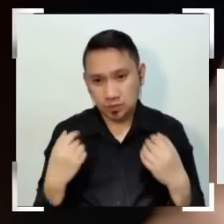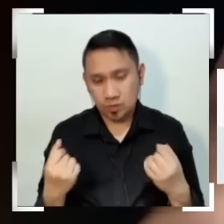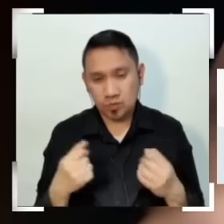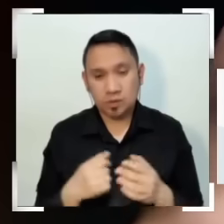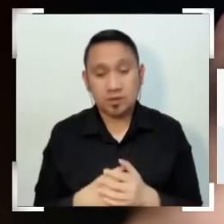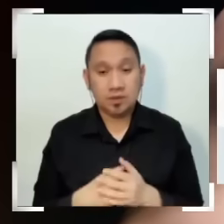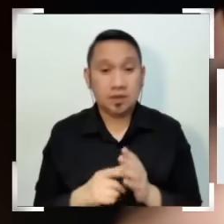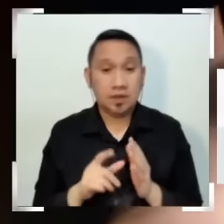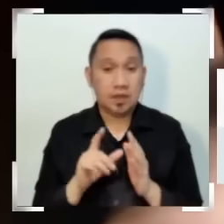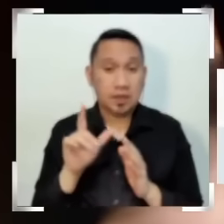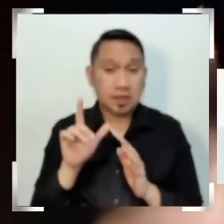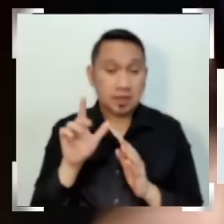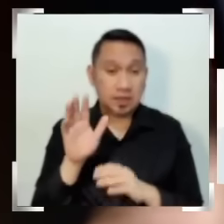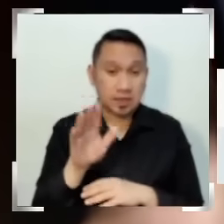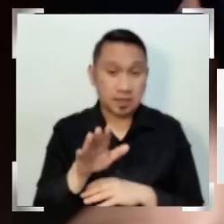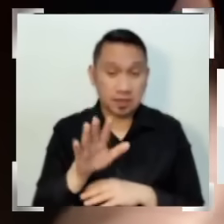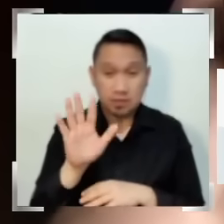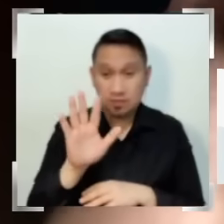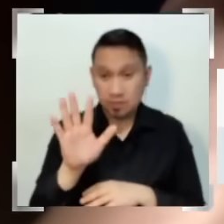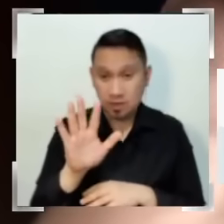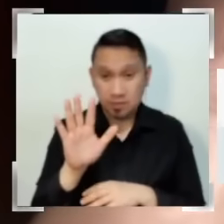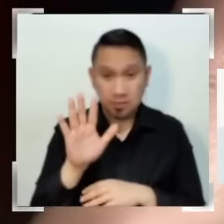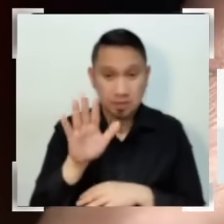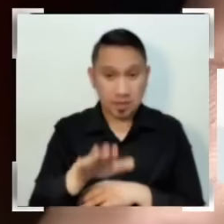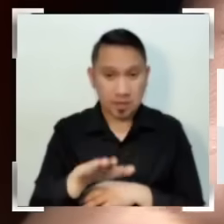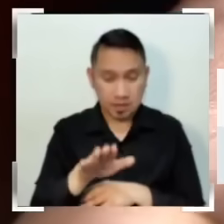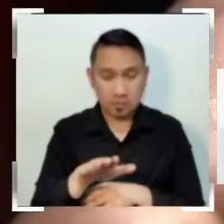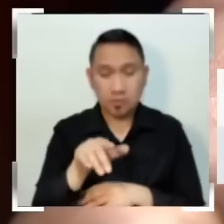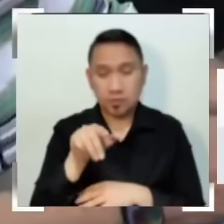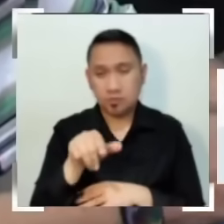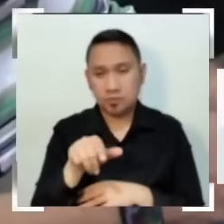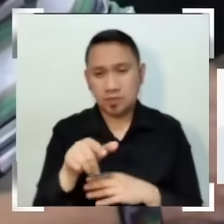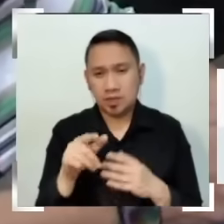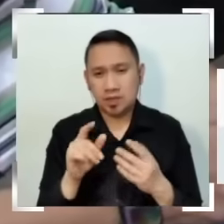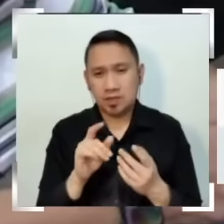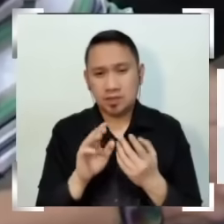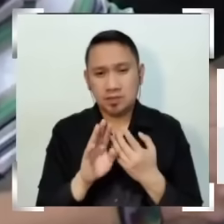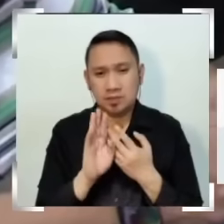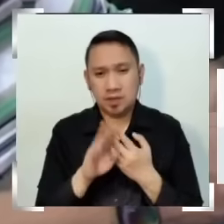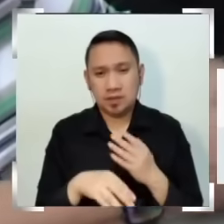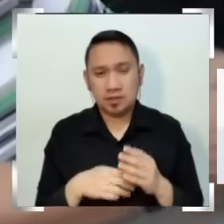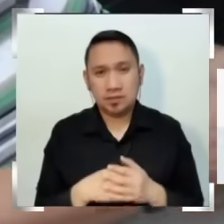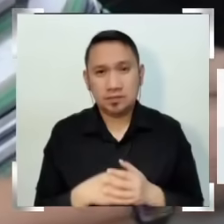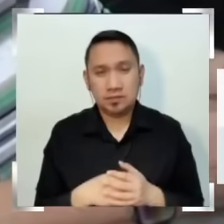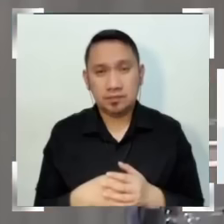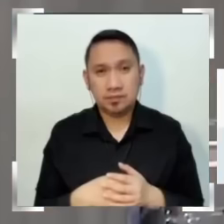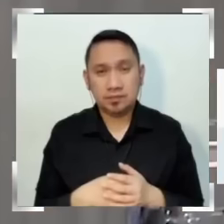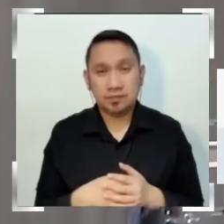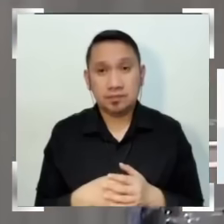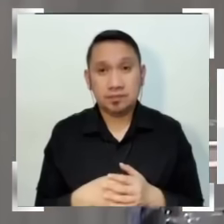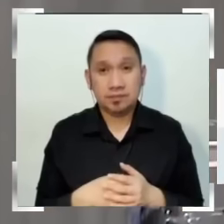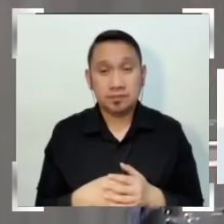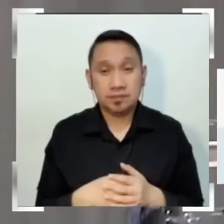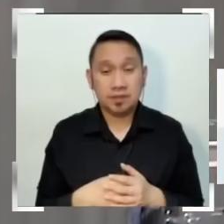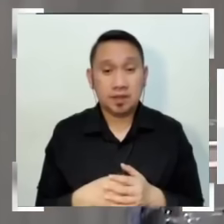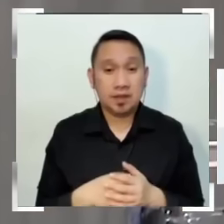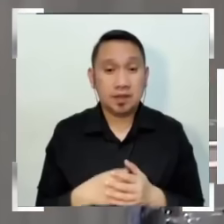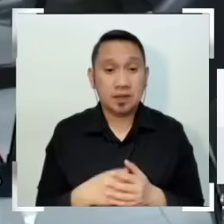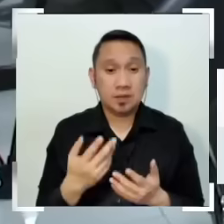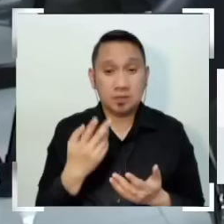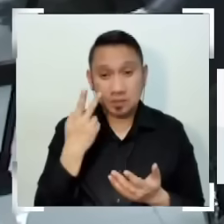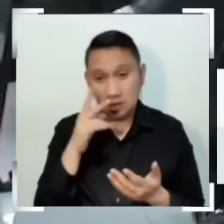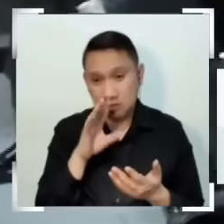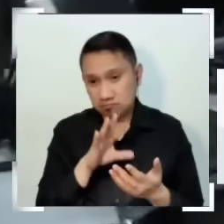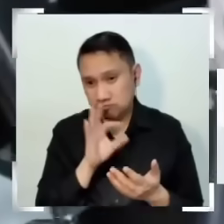kanina matapos paigtingin ang cybersecurity ng kamera. Ayon sa House Secretary General, nakitaan ito ng kahinaan